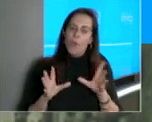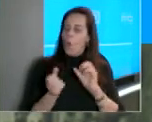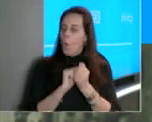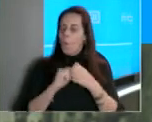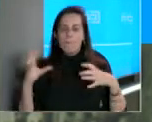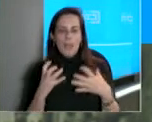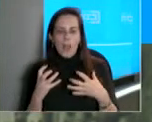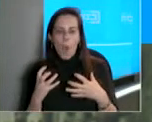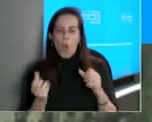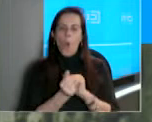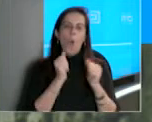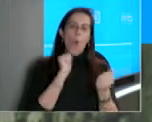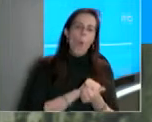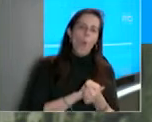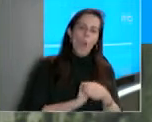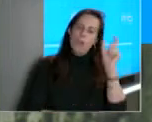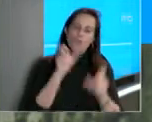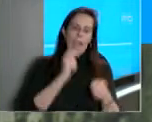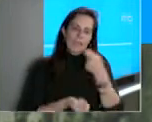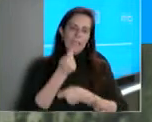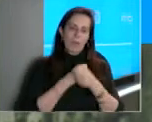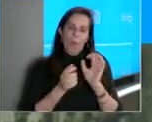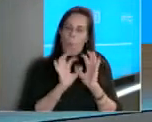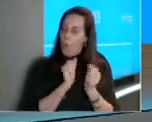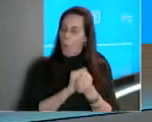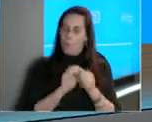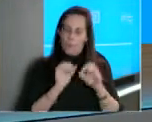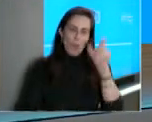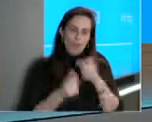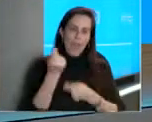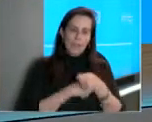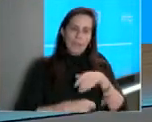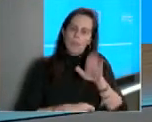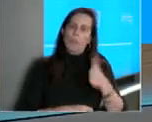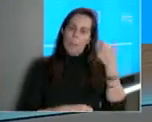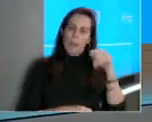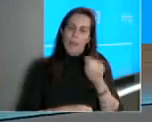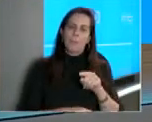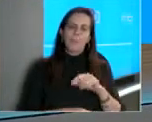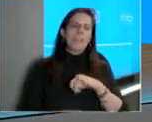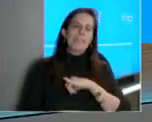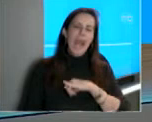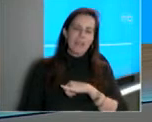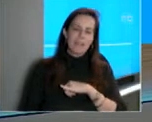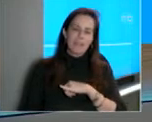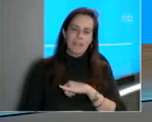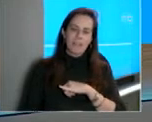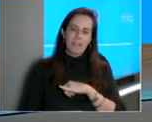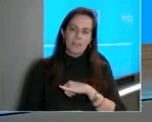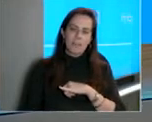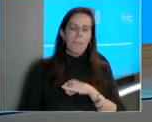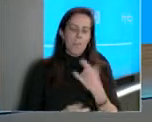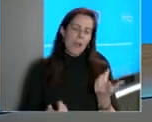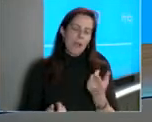ידי מפלגות, או על ידי אנשי עסקים, או באמת על ידי אנשי עסקים שגם היה להם עניין באמת